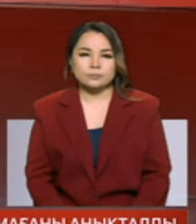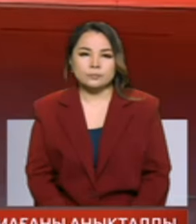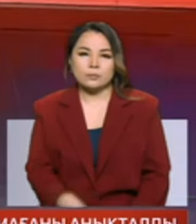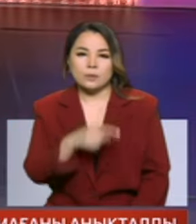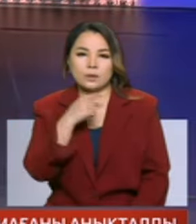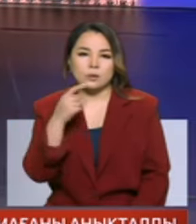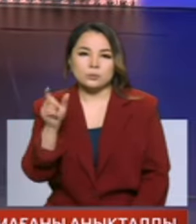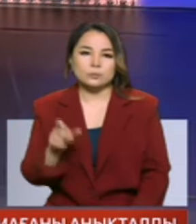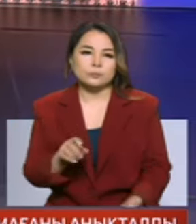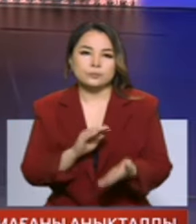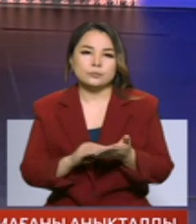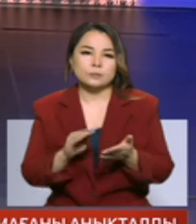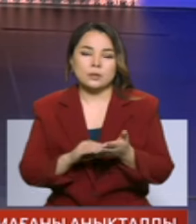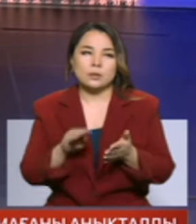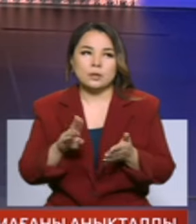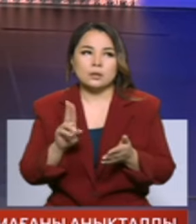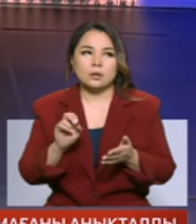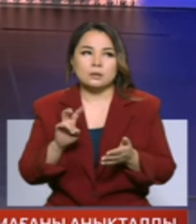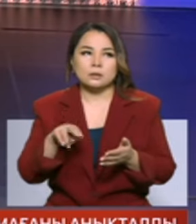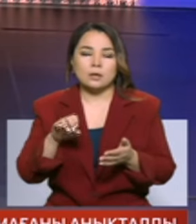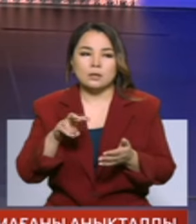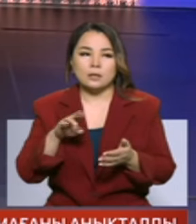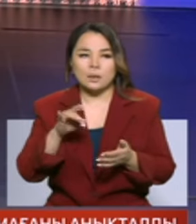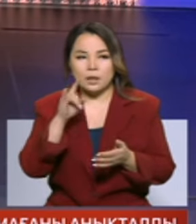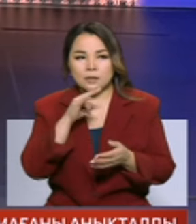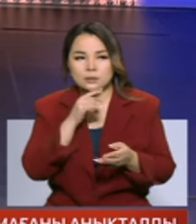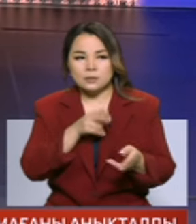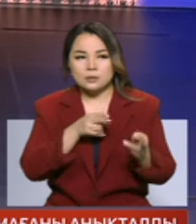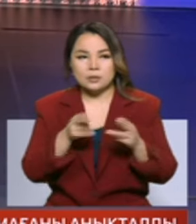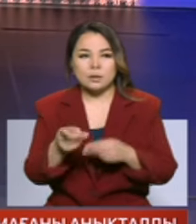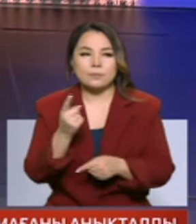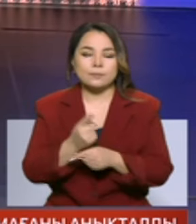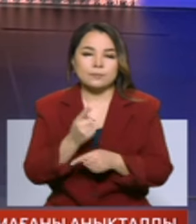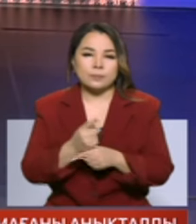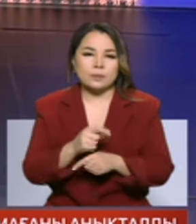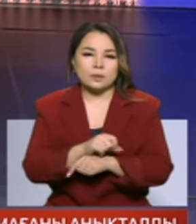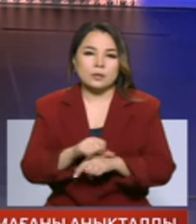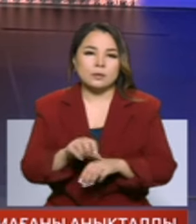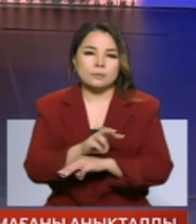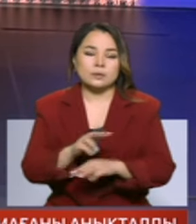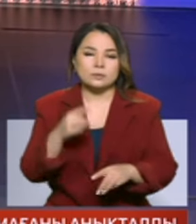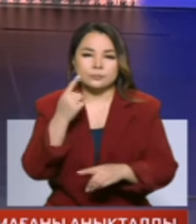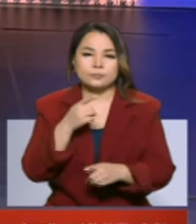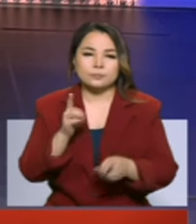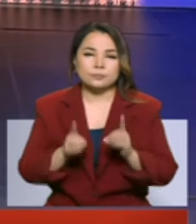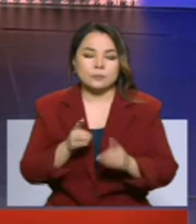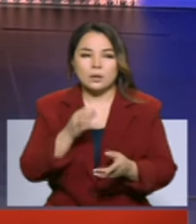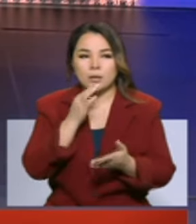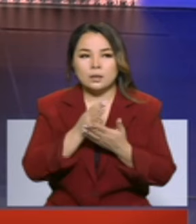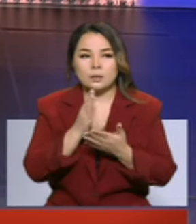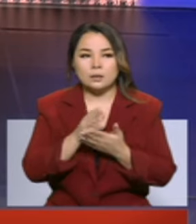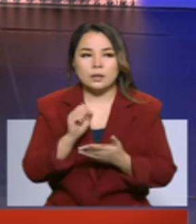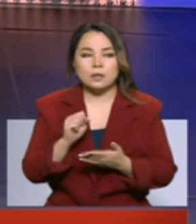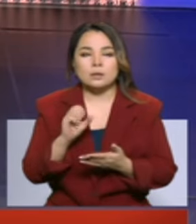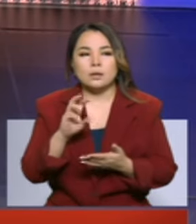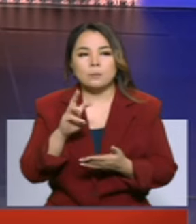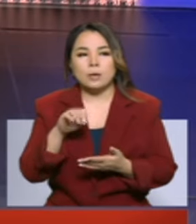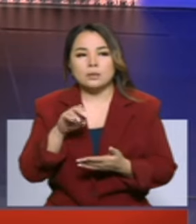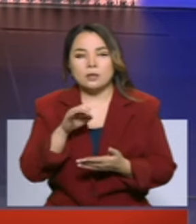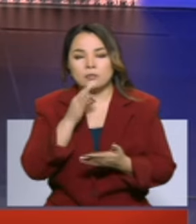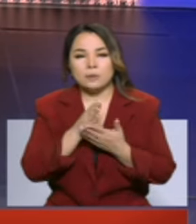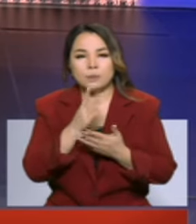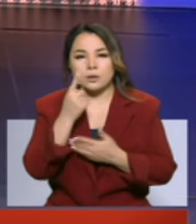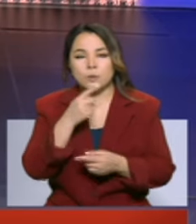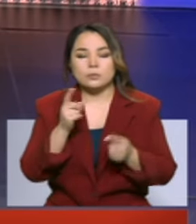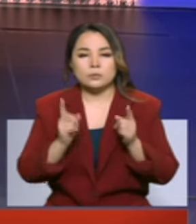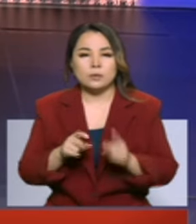Ресейлік журналист Тина Канделаки Қазақстанға кіргізілмейді. Бұл туралы сыртқы істер министрінің ресми өкілі Айбек Смадияров айтты. Ресми